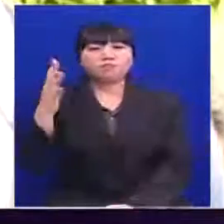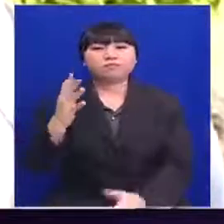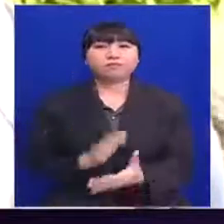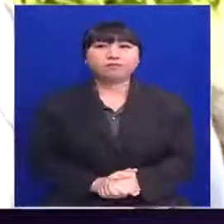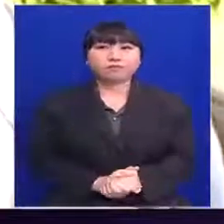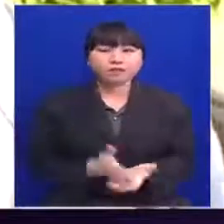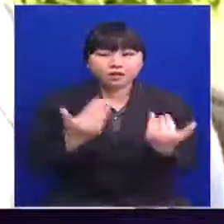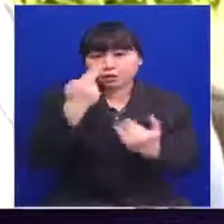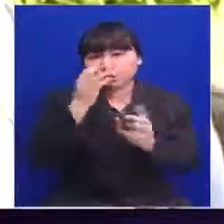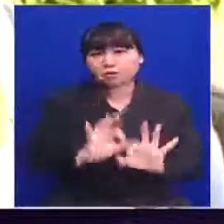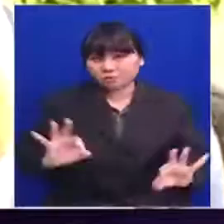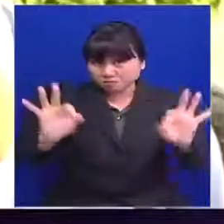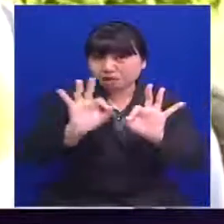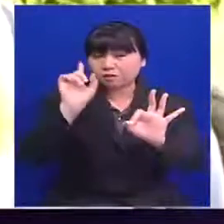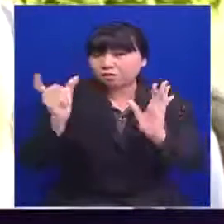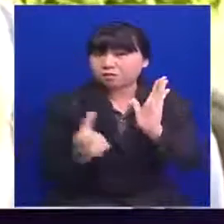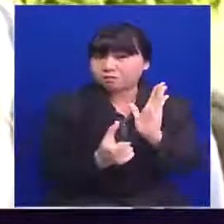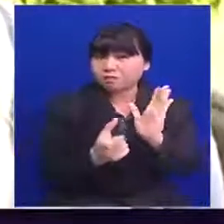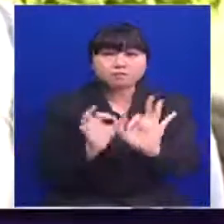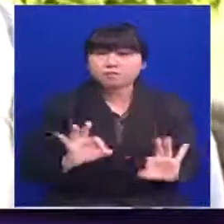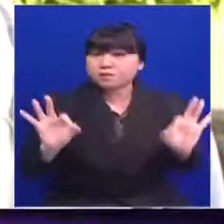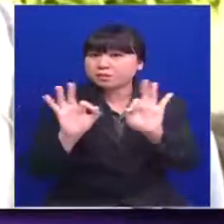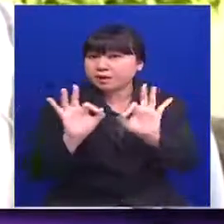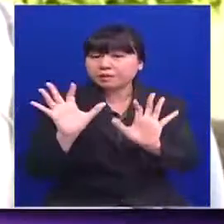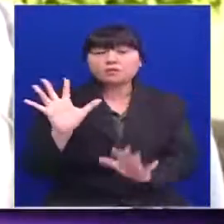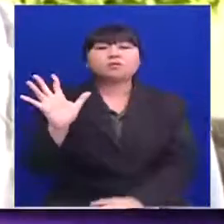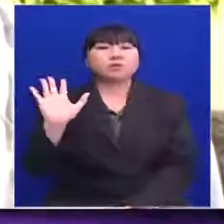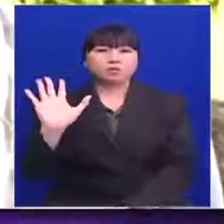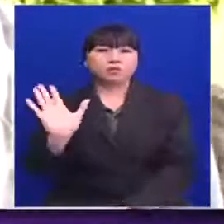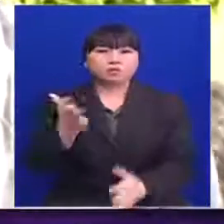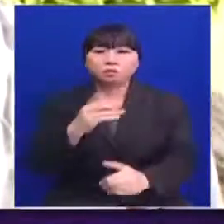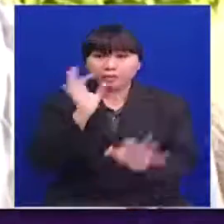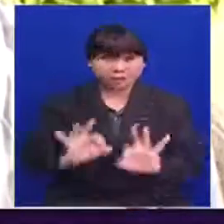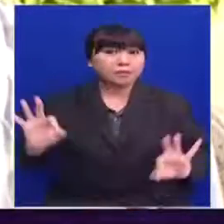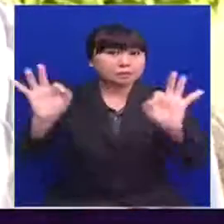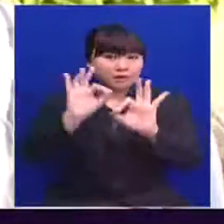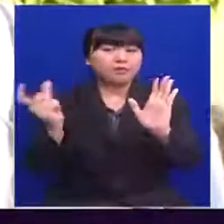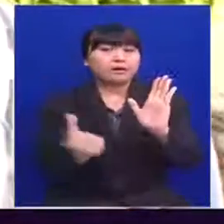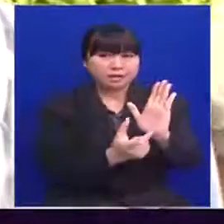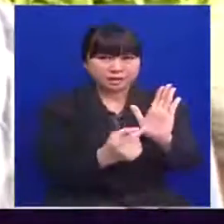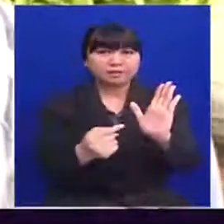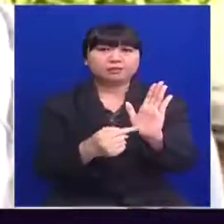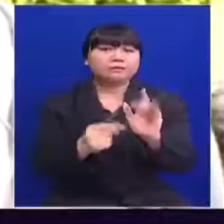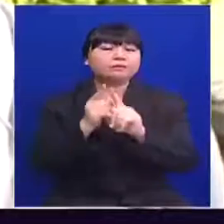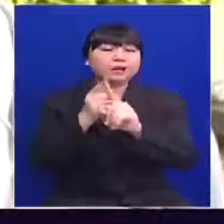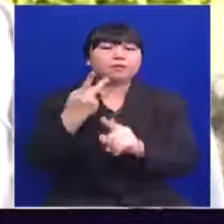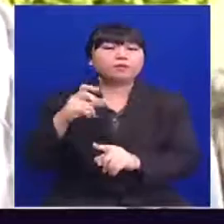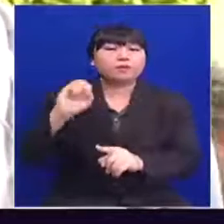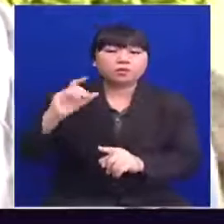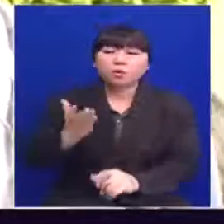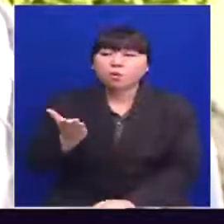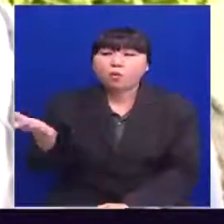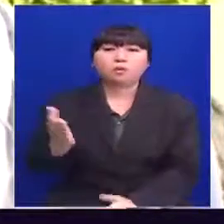แล้วจำเป็นจะต้องเขียนหรือไม่ถ้าไม่จำเป็นก็ไม่ต้องเขียนถ้าคิดว่าจำเป็นก็เขียนให้ตามที่คสช.ได้ขอ